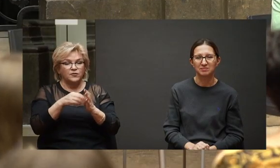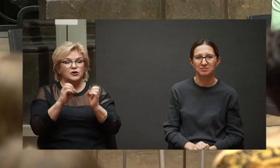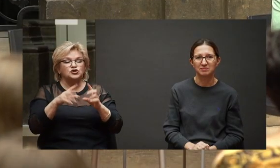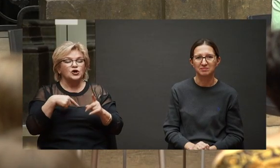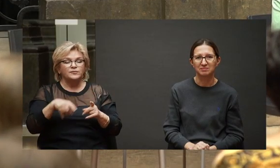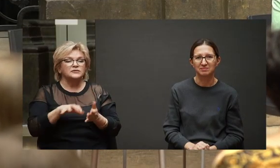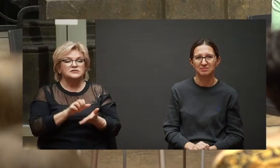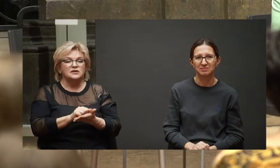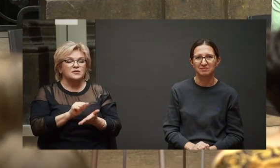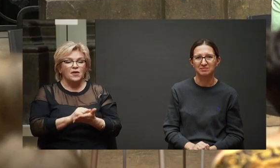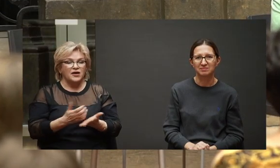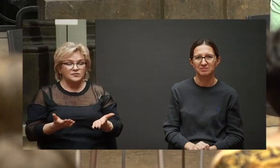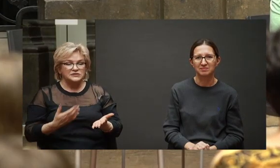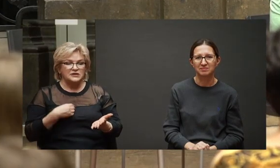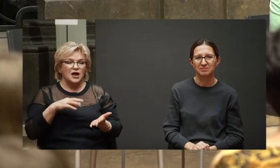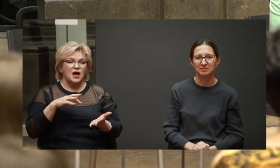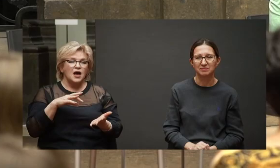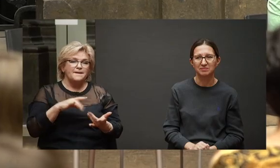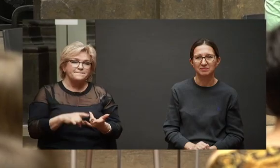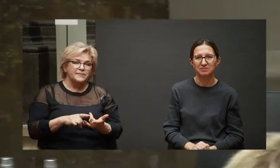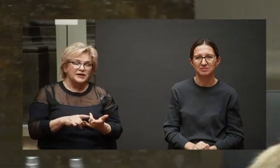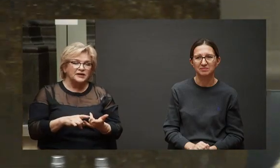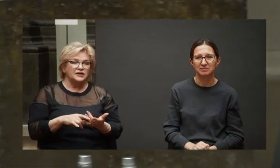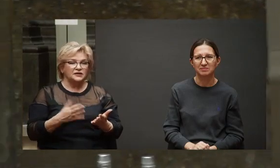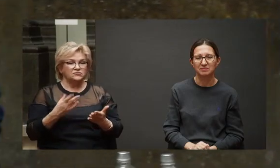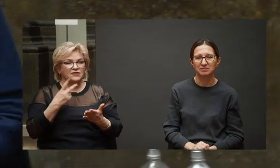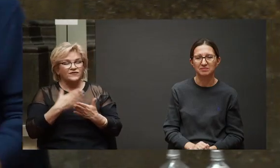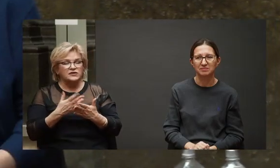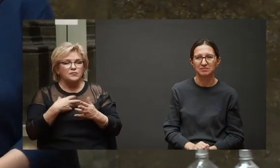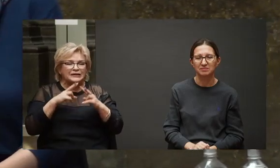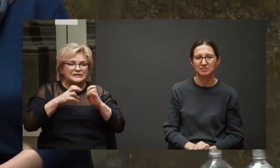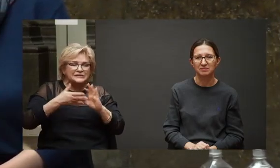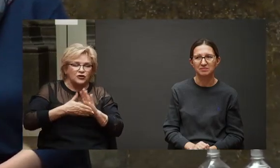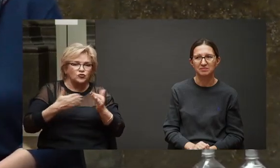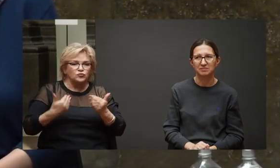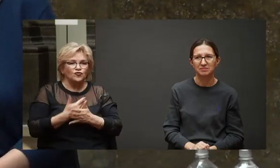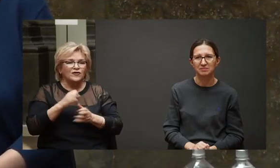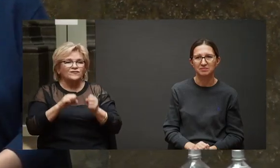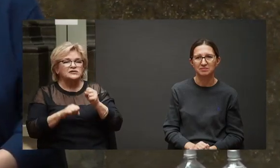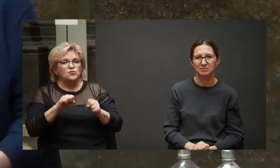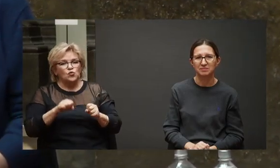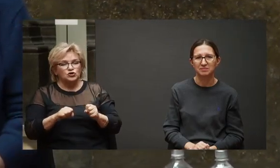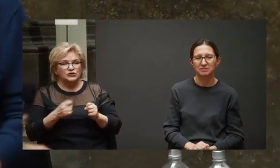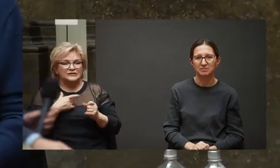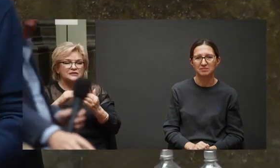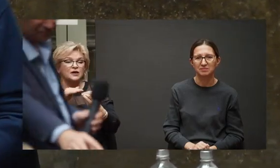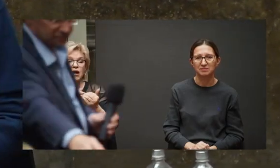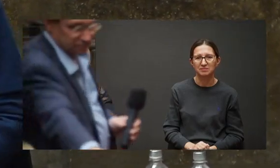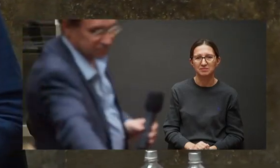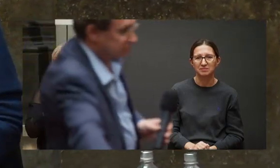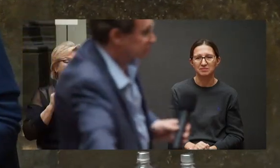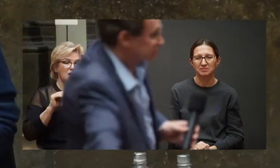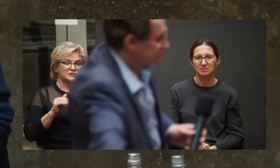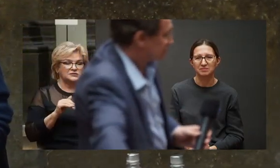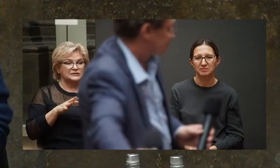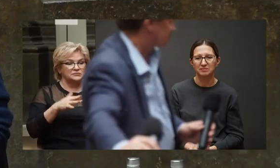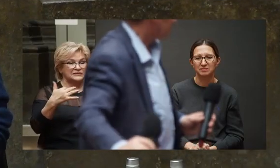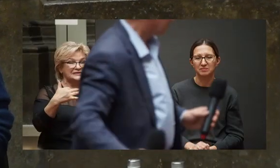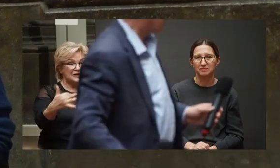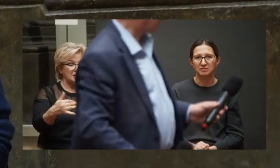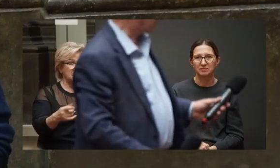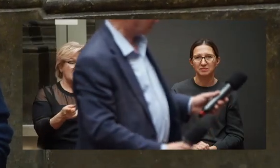тут занимаемся. Мы сейчас, видимо, исследуем какие-то новые возможности коммуникации зрителя